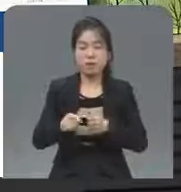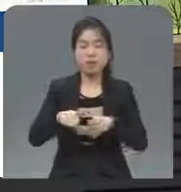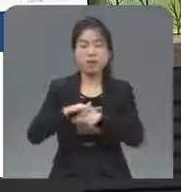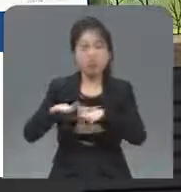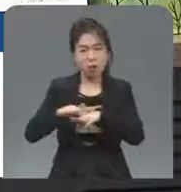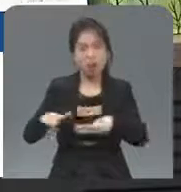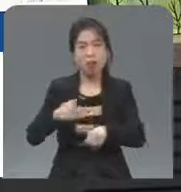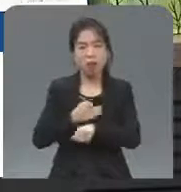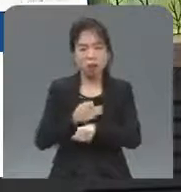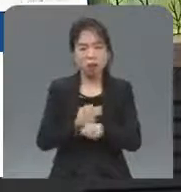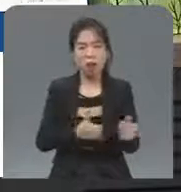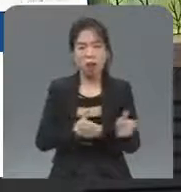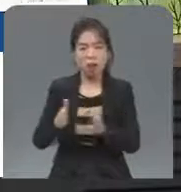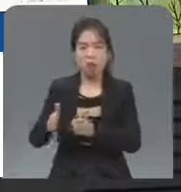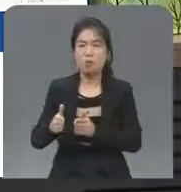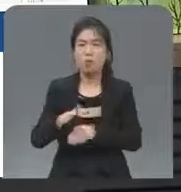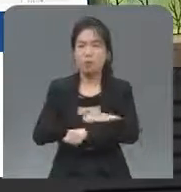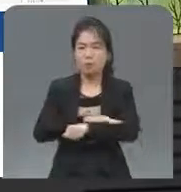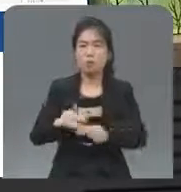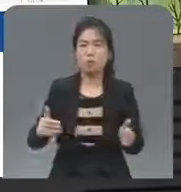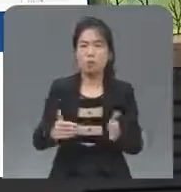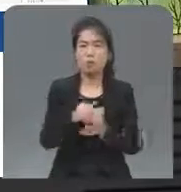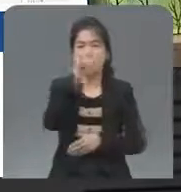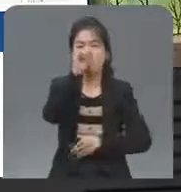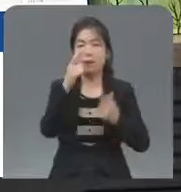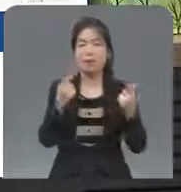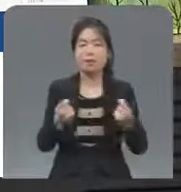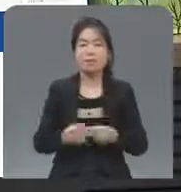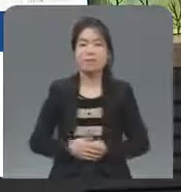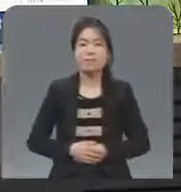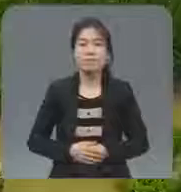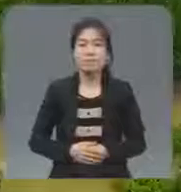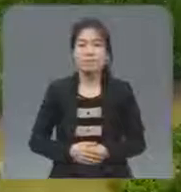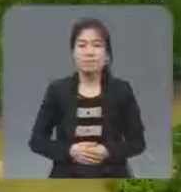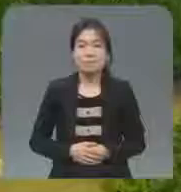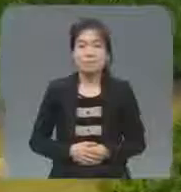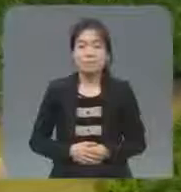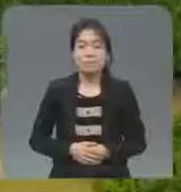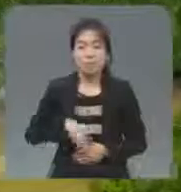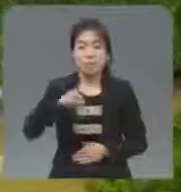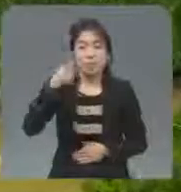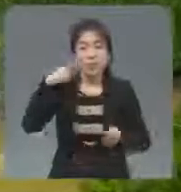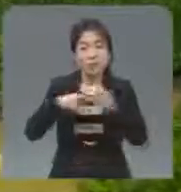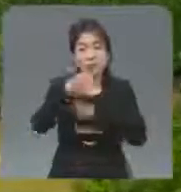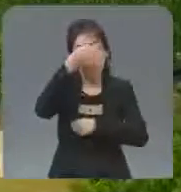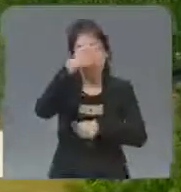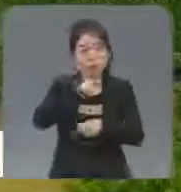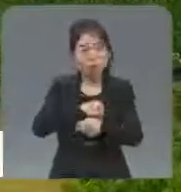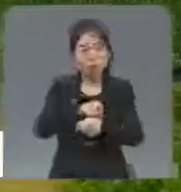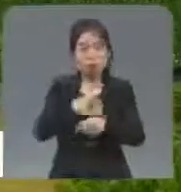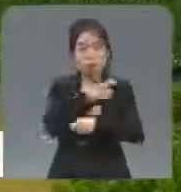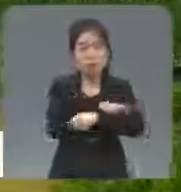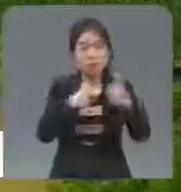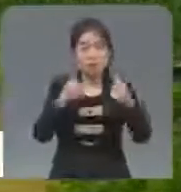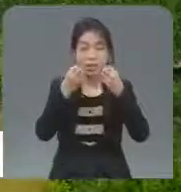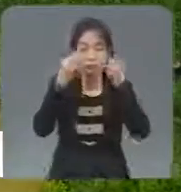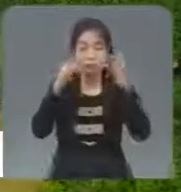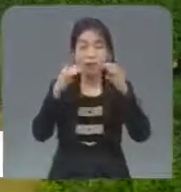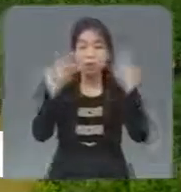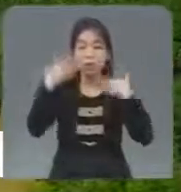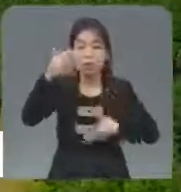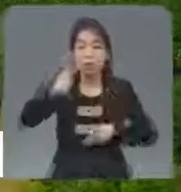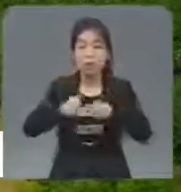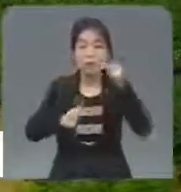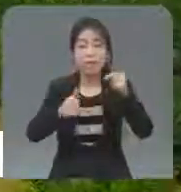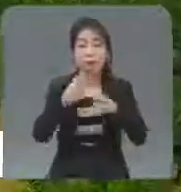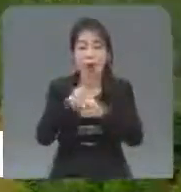이제 정리할 것은 정리해 가면서 마무리가 됐으면 쓰겠어요. 광주과학기원 이사회는 후임 총장 인선 절차와